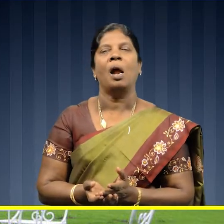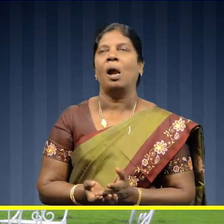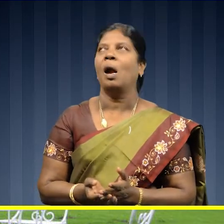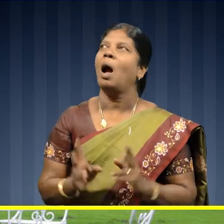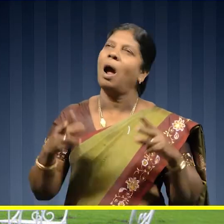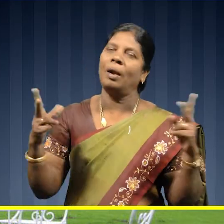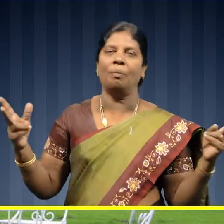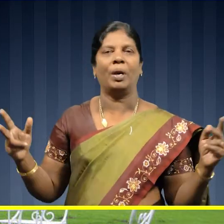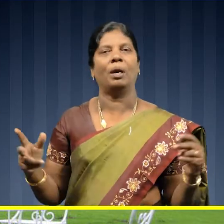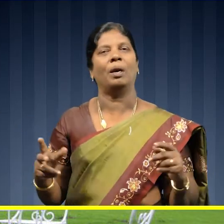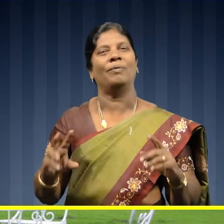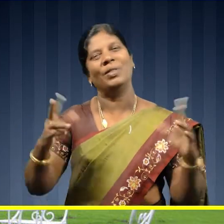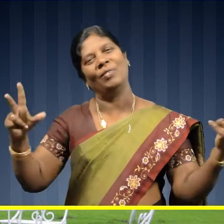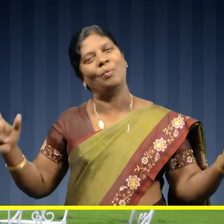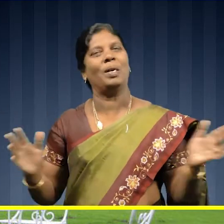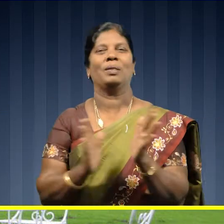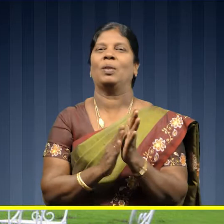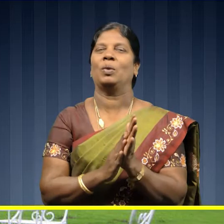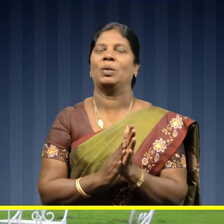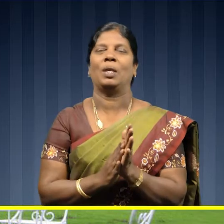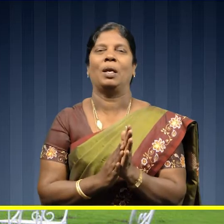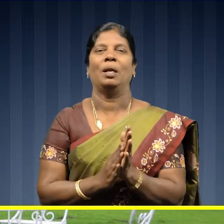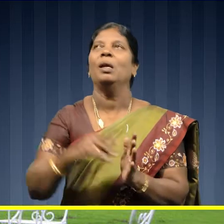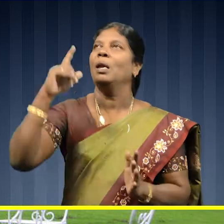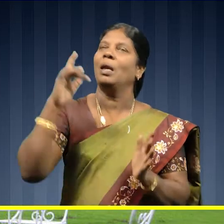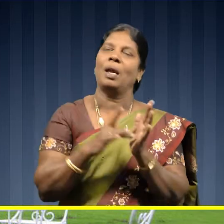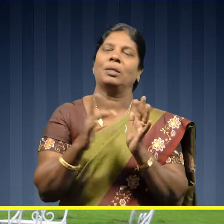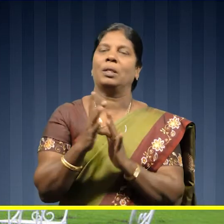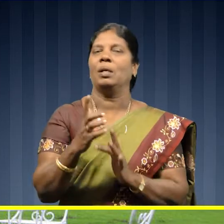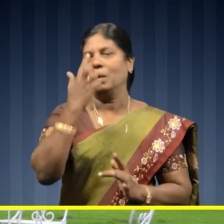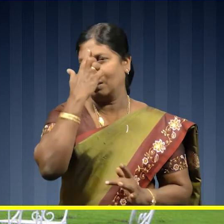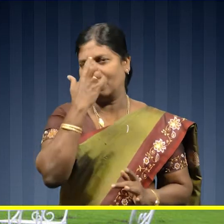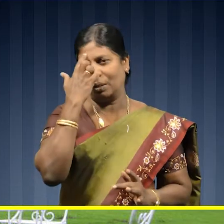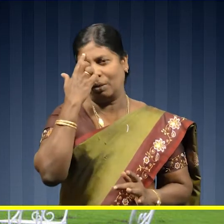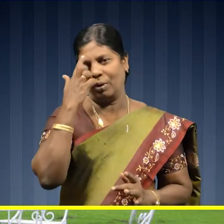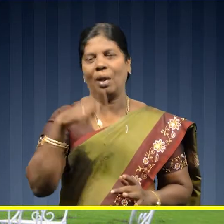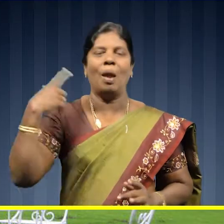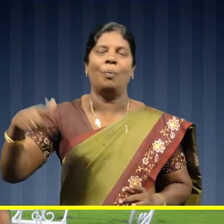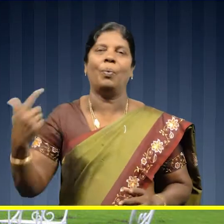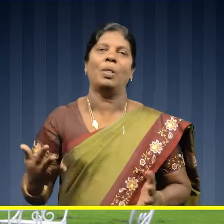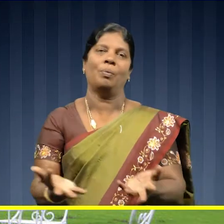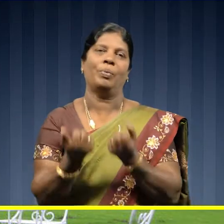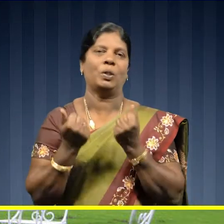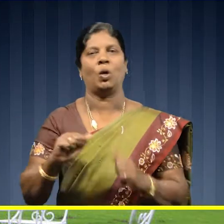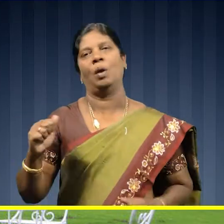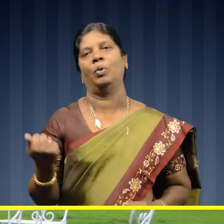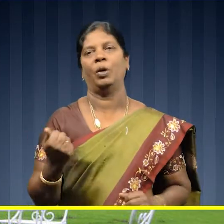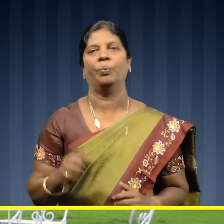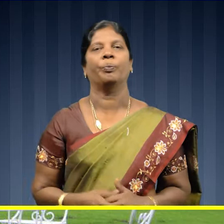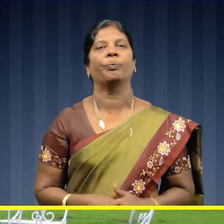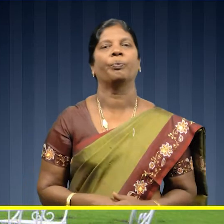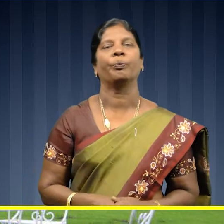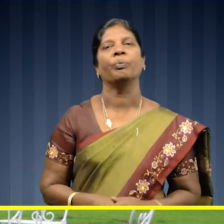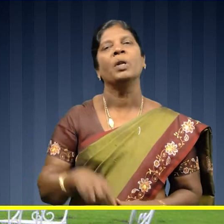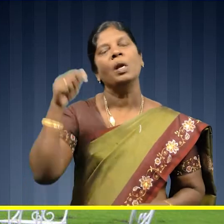உலகத்தினுடைய ஆடம்பரங்கள் கொடுக்க முடியாத ஒரு சந்தோஷத்தை இயேசு கிறிஸ்துவின் இடத்தில் எப்பொழுது நீங்கள்